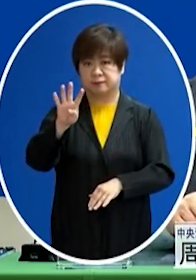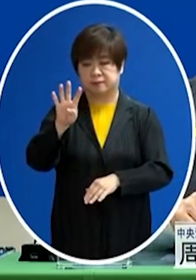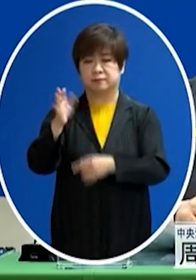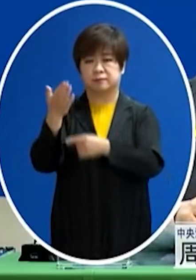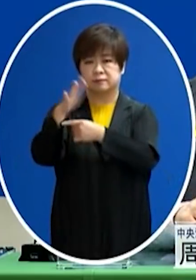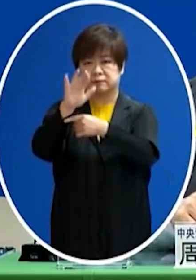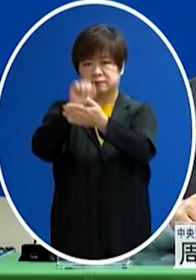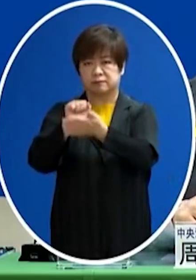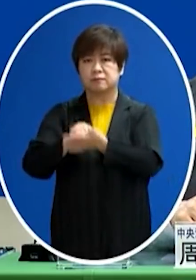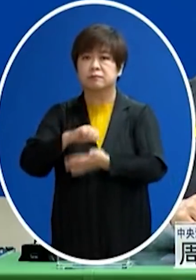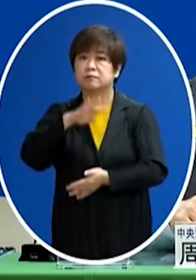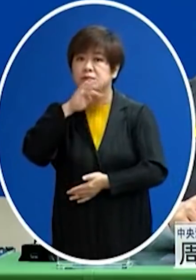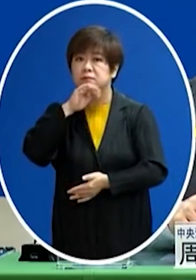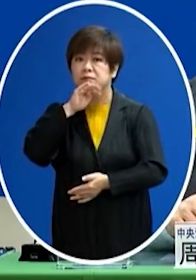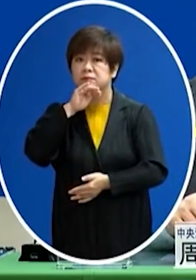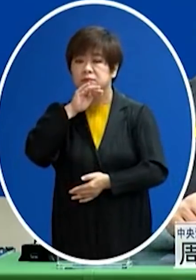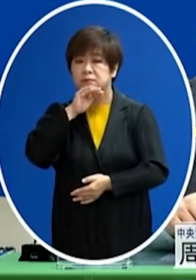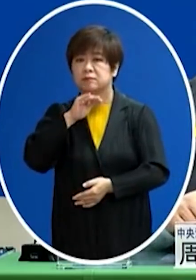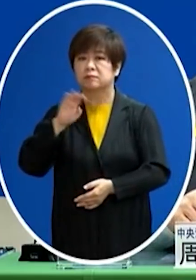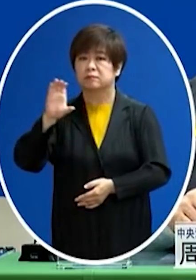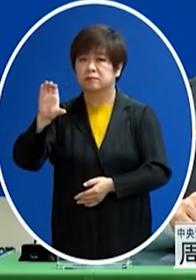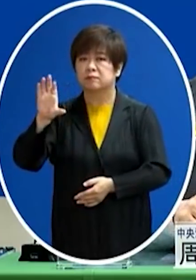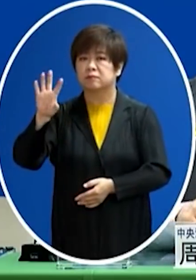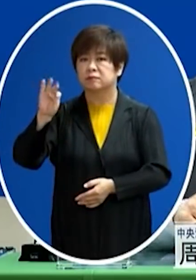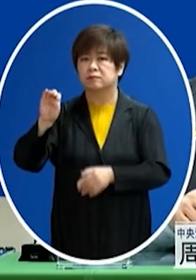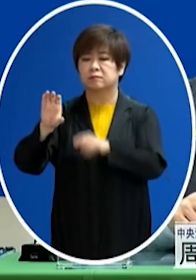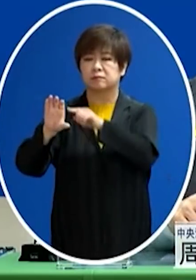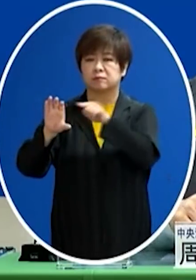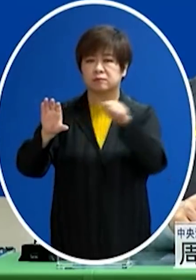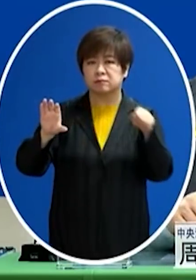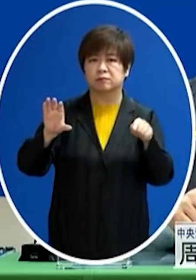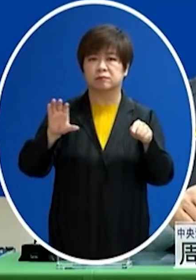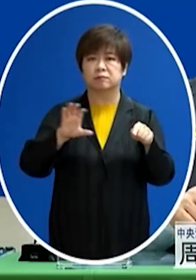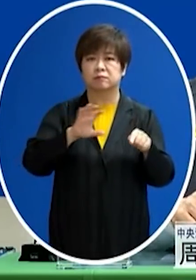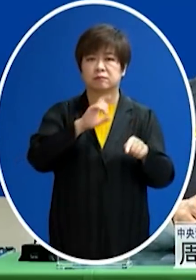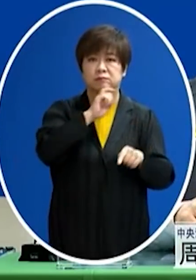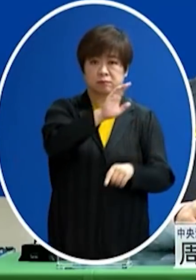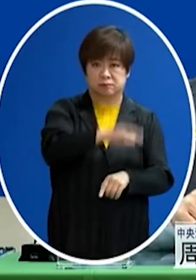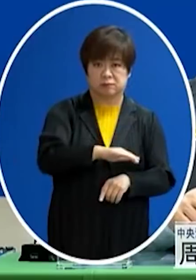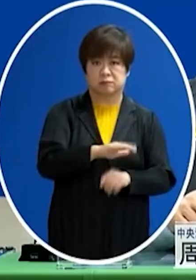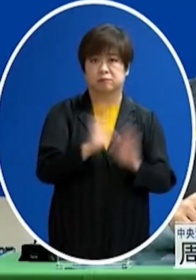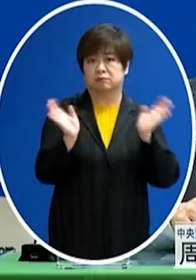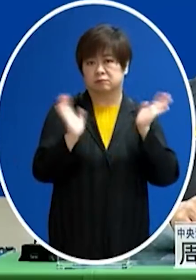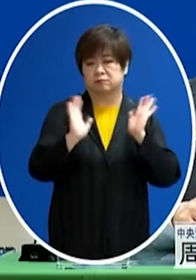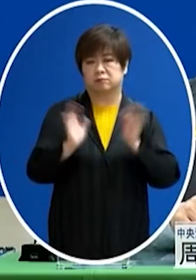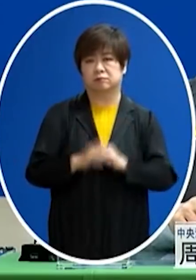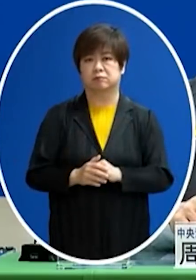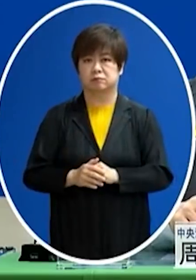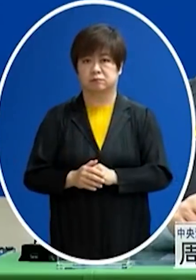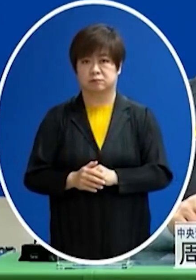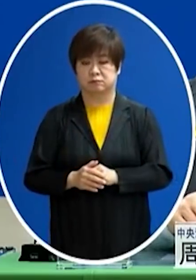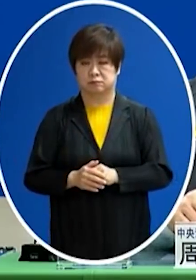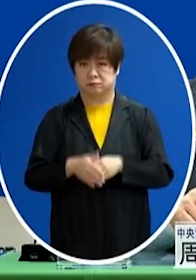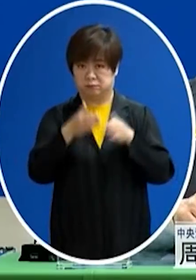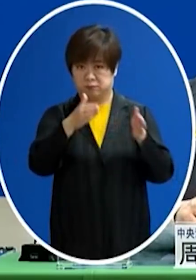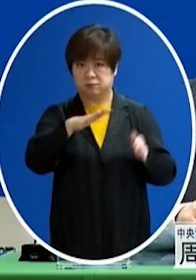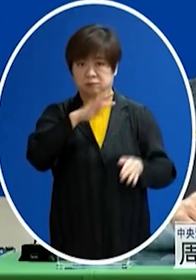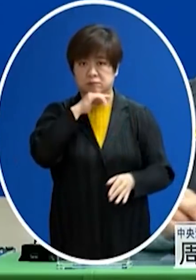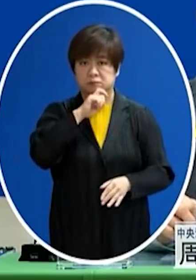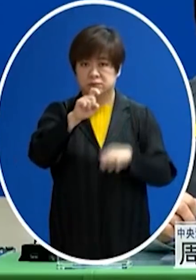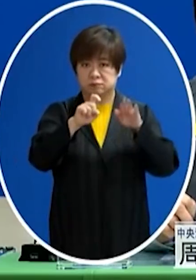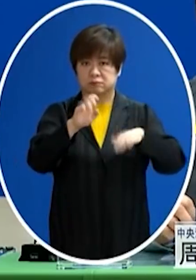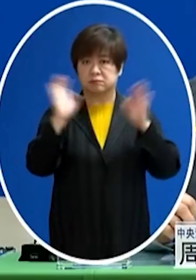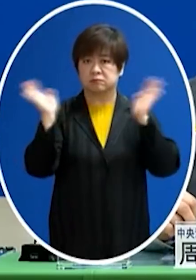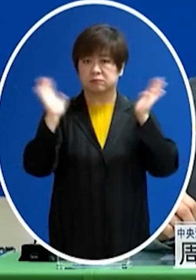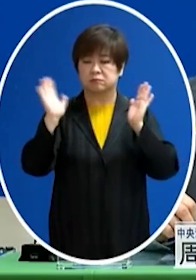死亡的年龄层是从90多岁到有一位是小于10岁的这个个案，那这一位小于10岁的